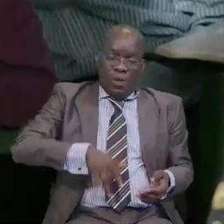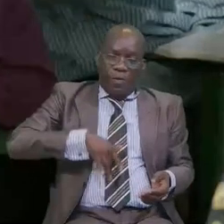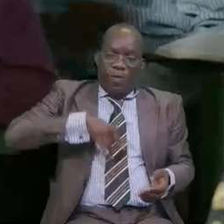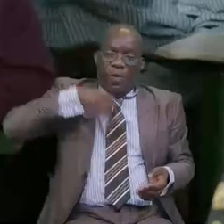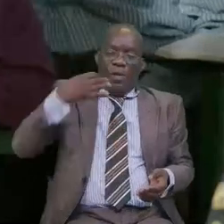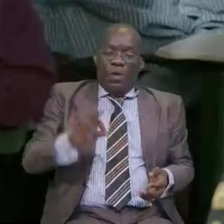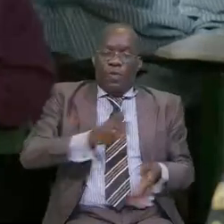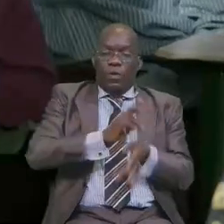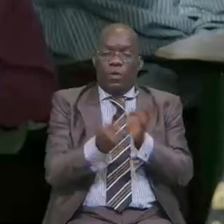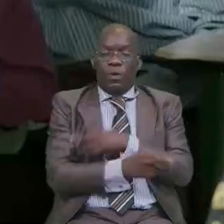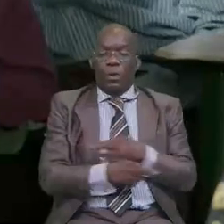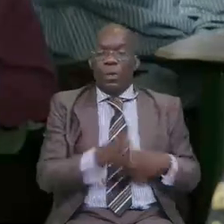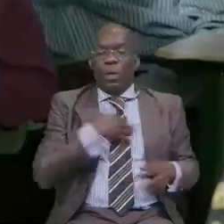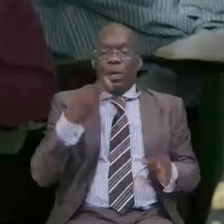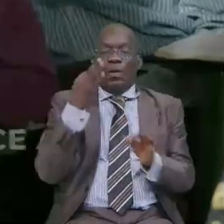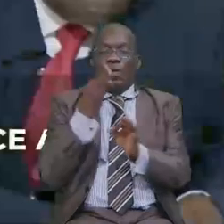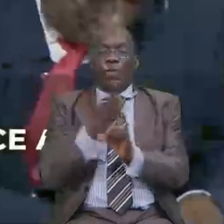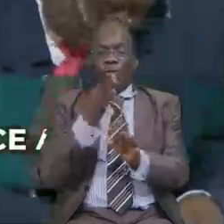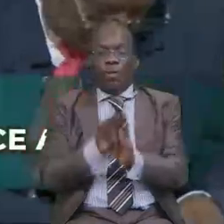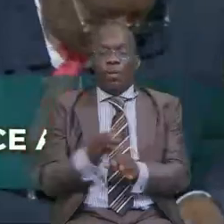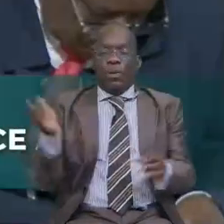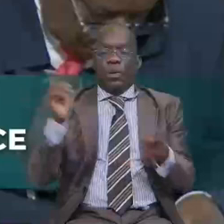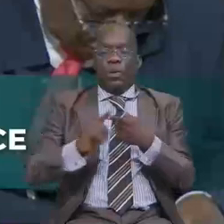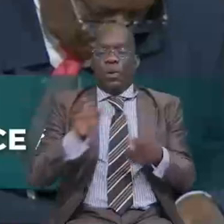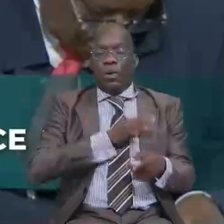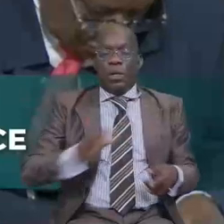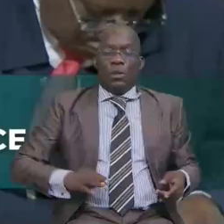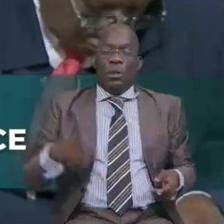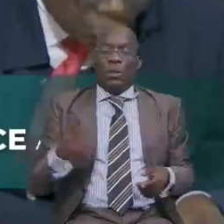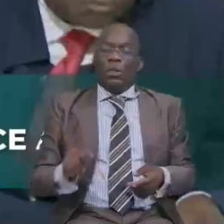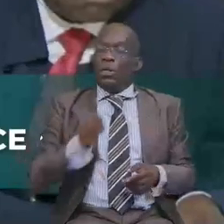repentance et de la fidélité à Christ.